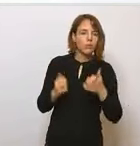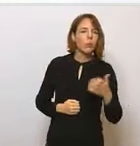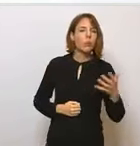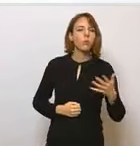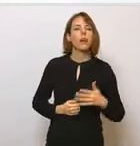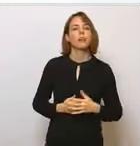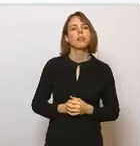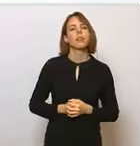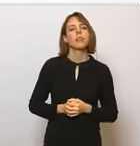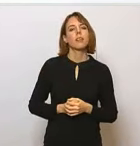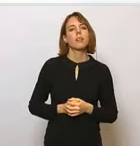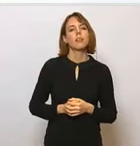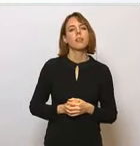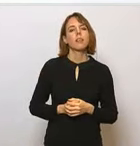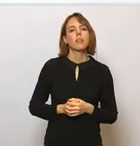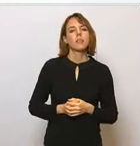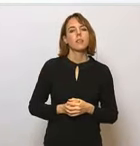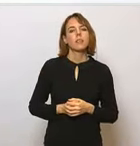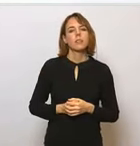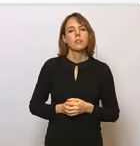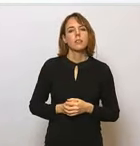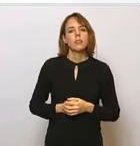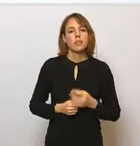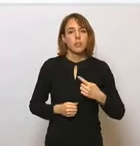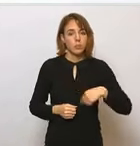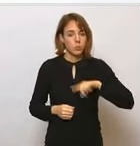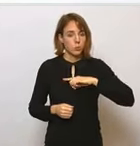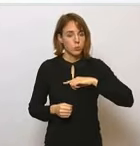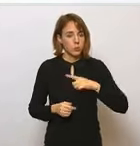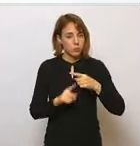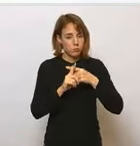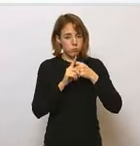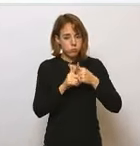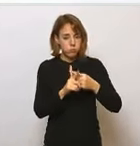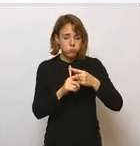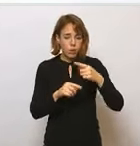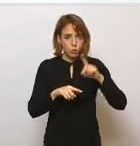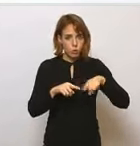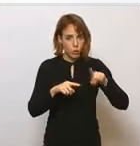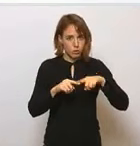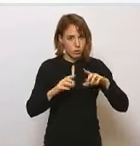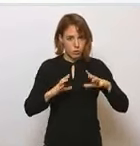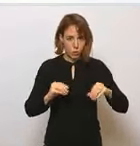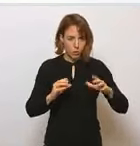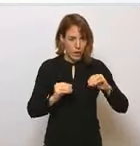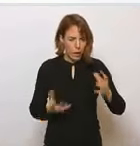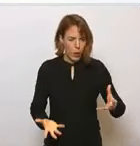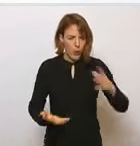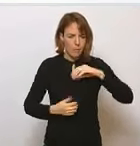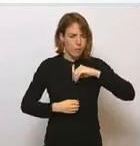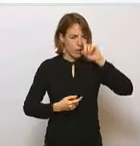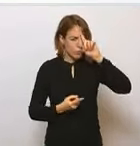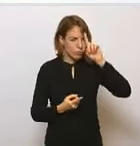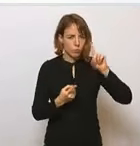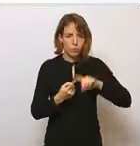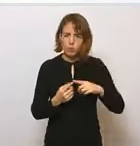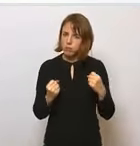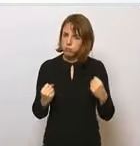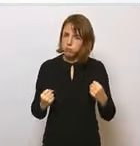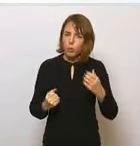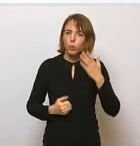de nous concentrer sur des questions que nous connaissons extrêmement bien, eh bien, nous